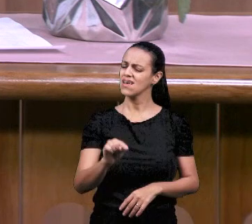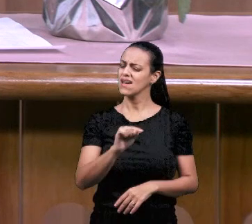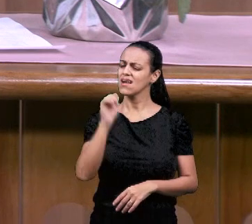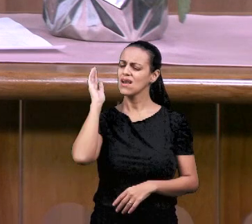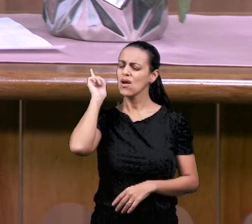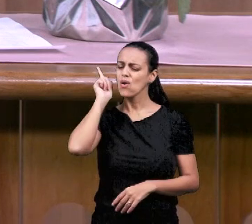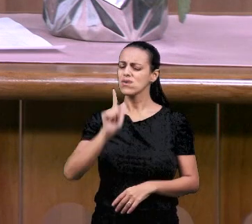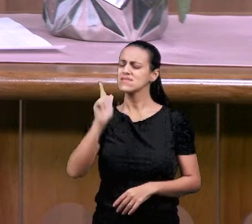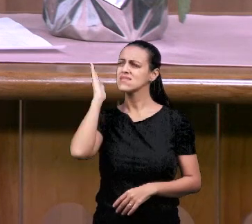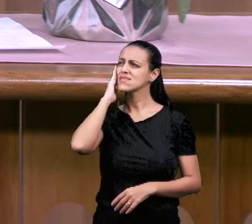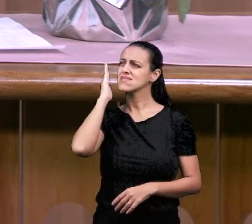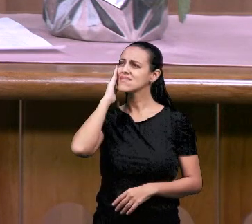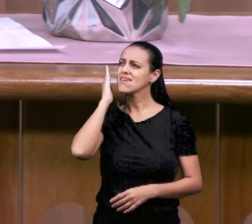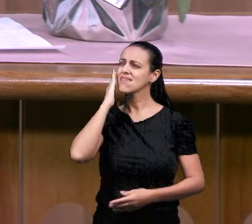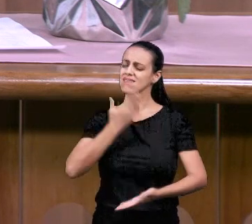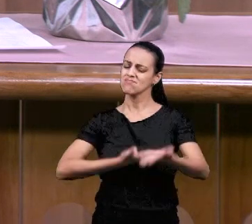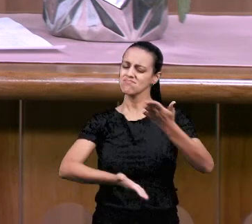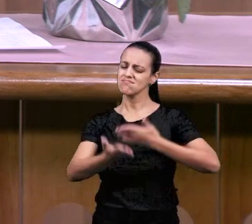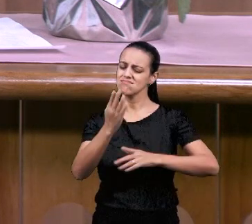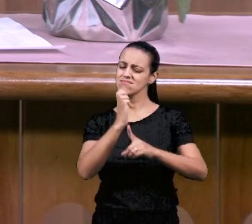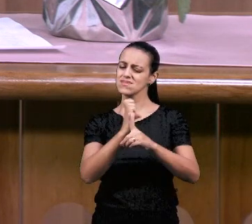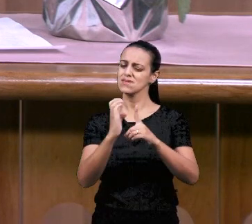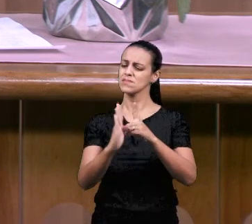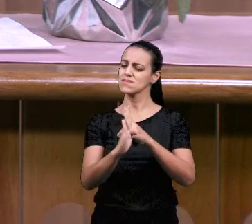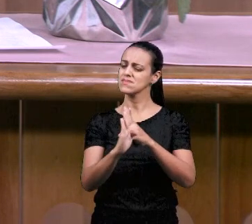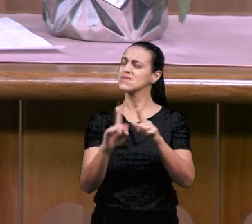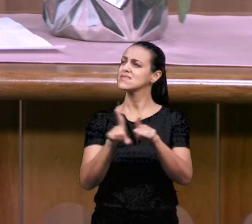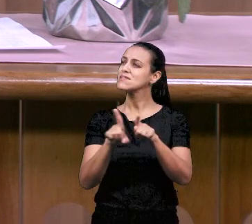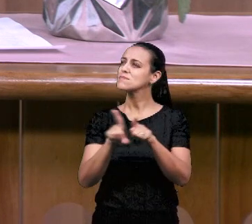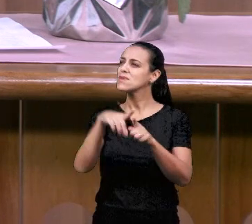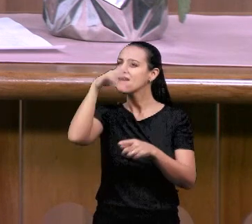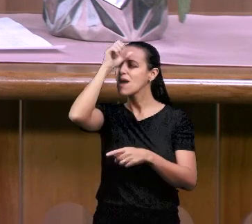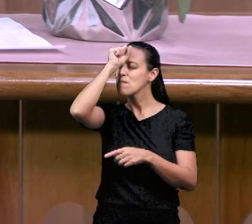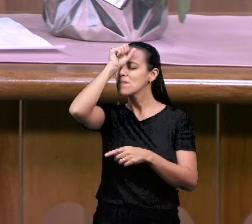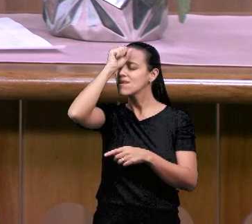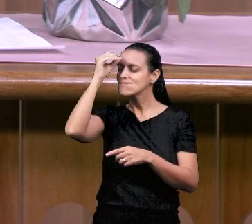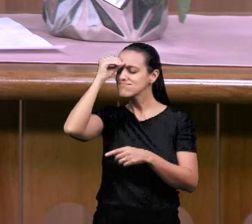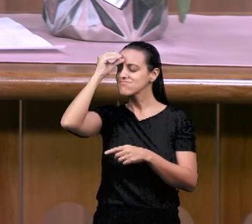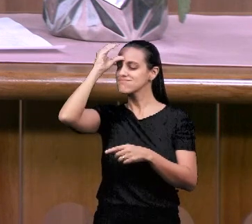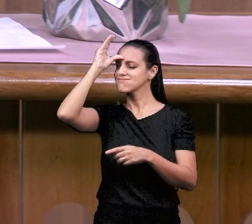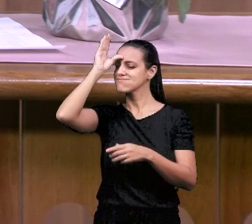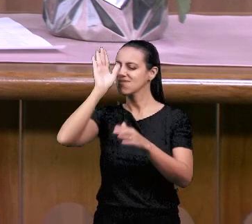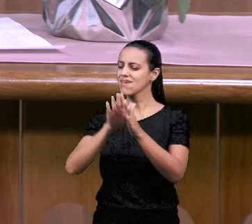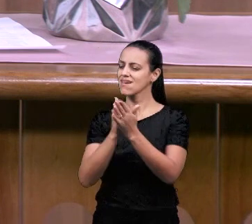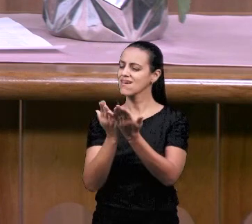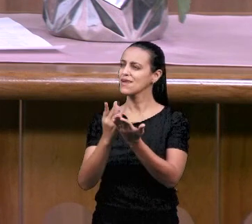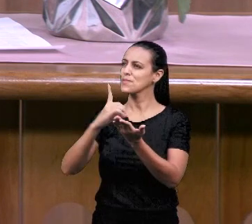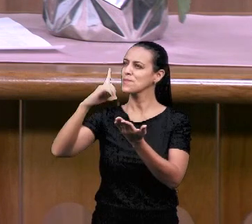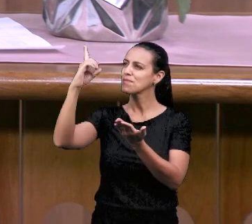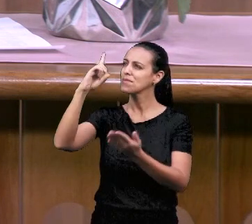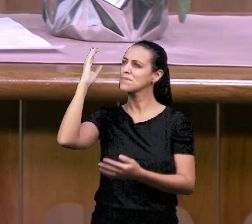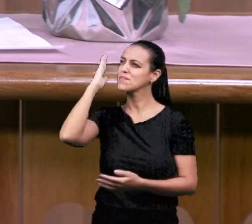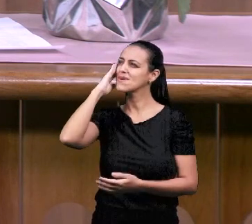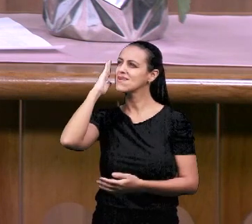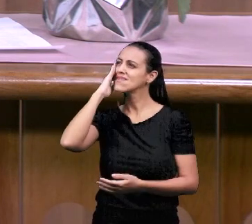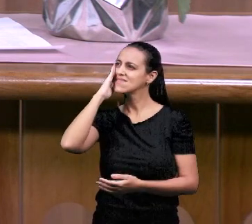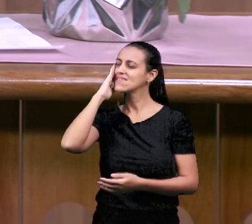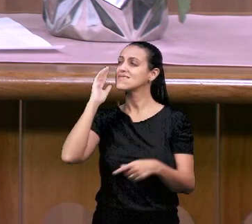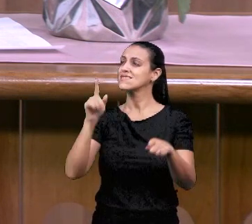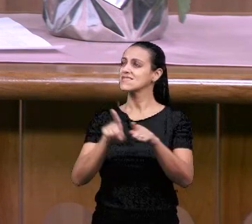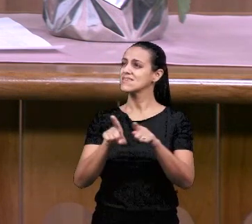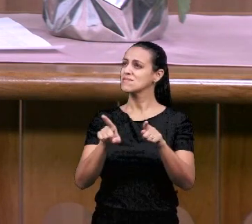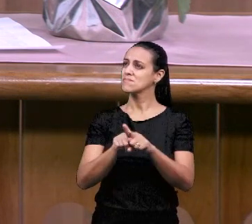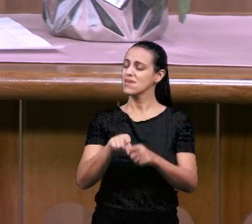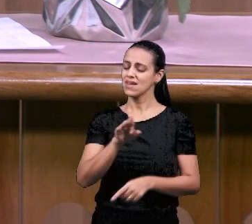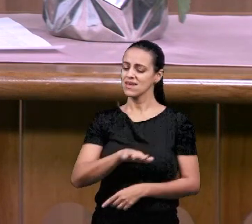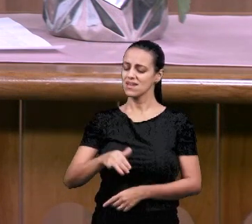de continuer à participer à l'école publique dominicale et aussi en apprenant de ta parole. En assimilant ton enseignement, nous prions aussi